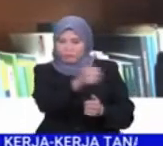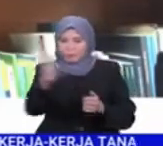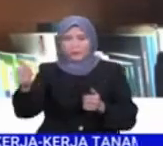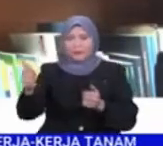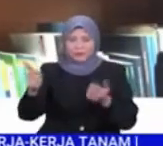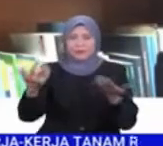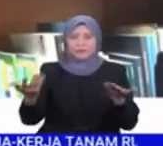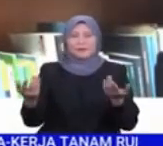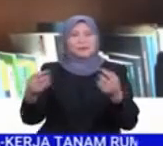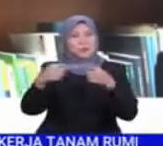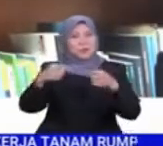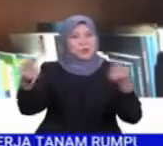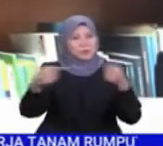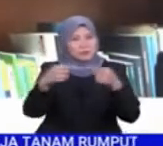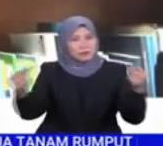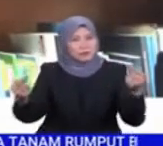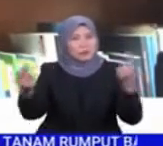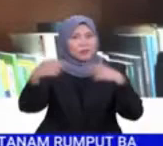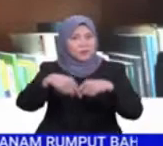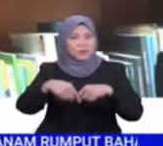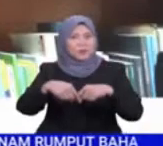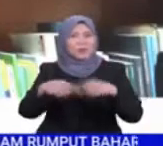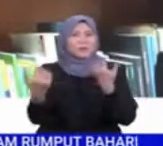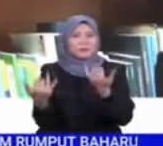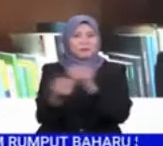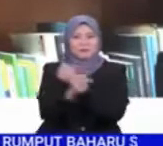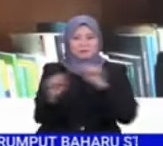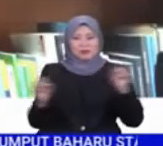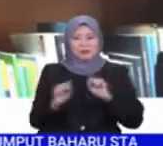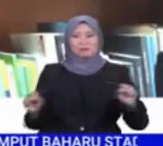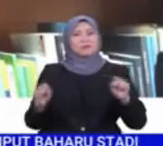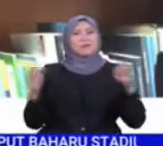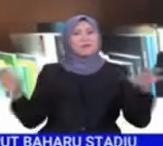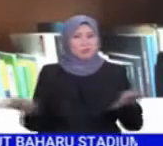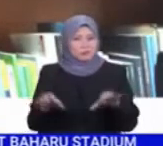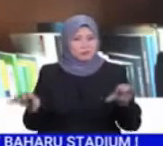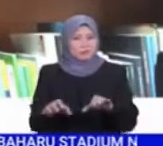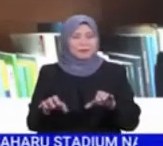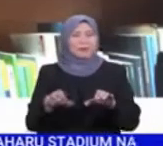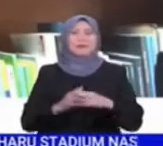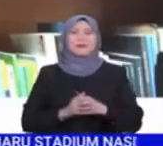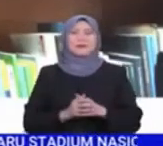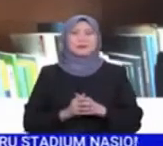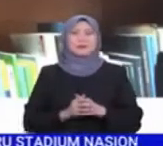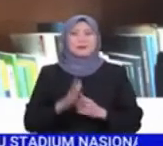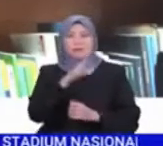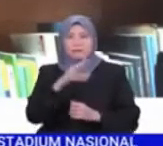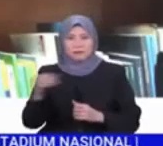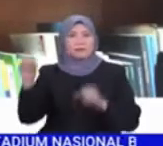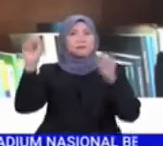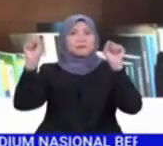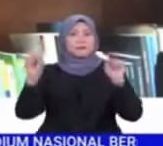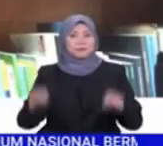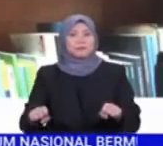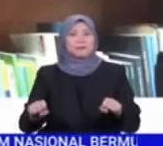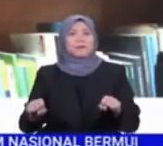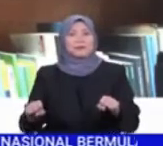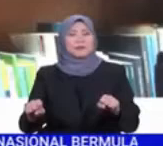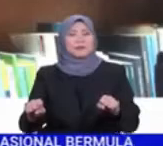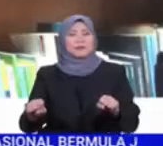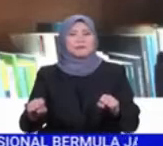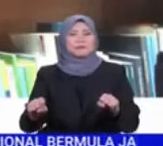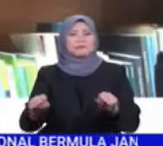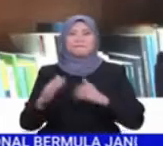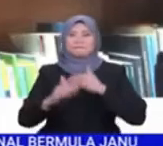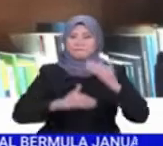UMNO, keputusan bahawa persediaan rapi sudah dibuat, jentera sudah mampu untuk